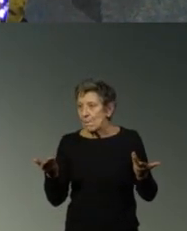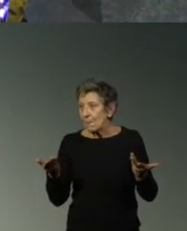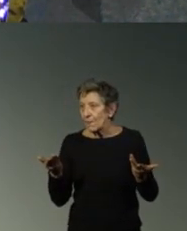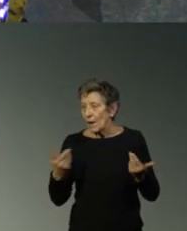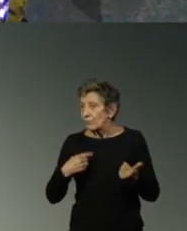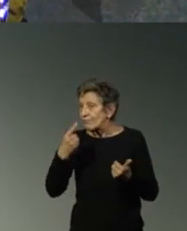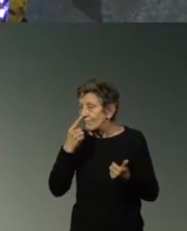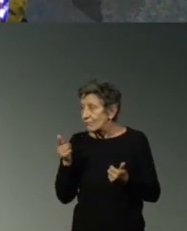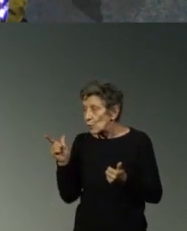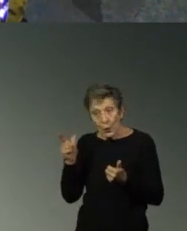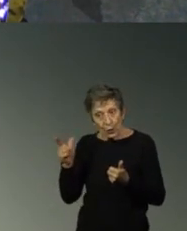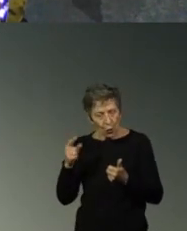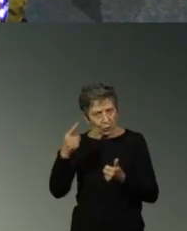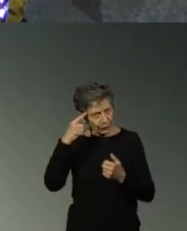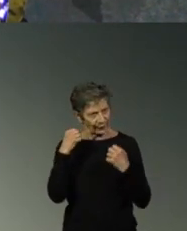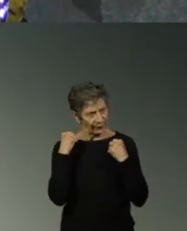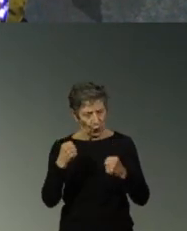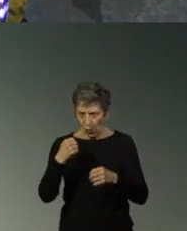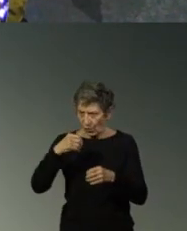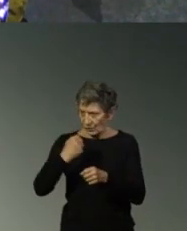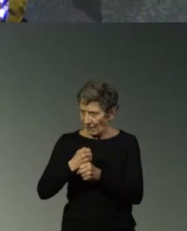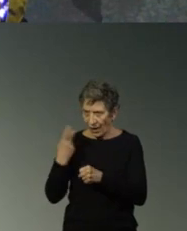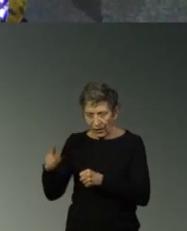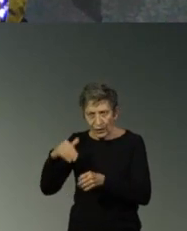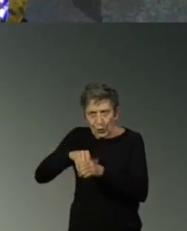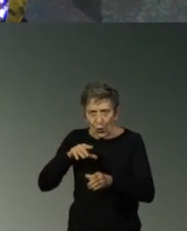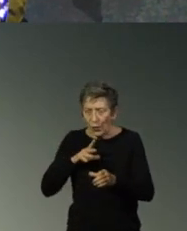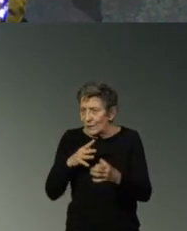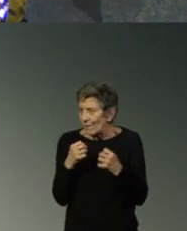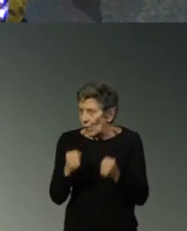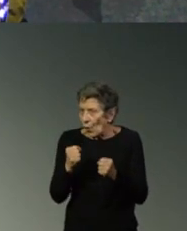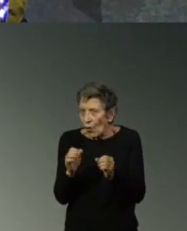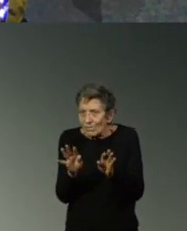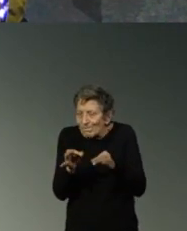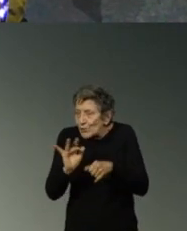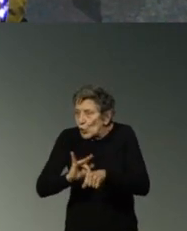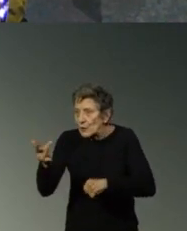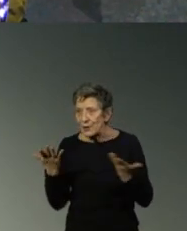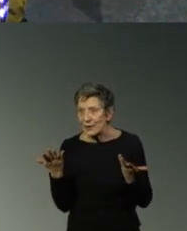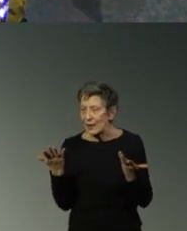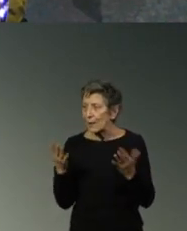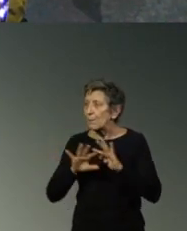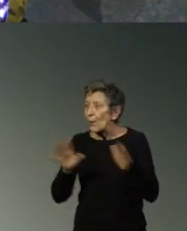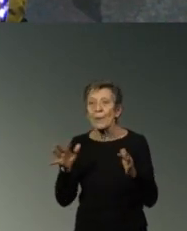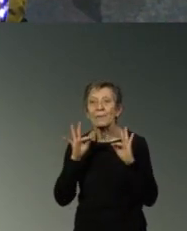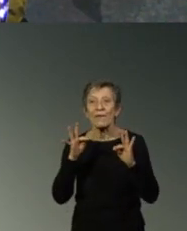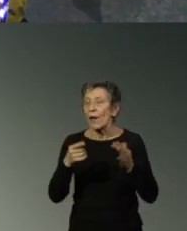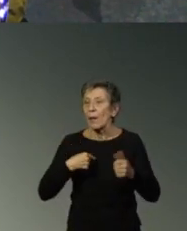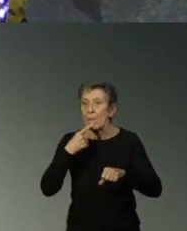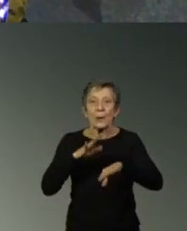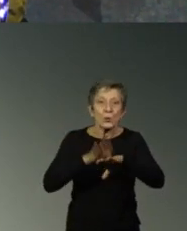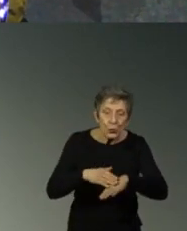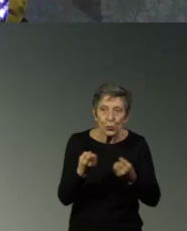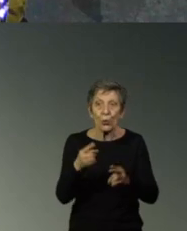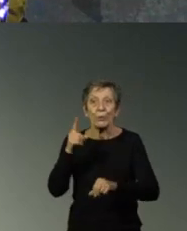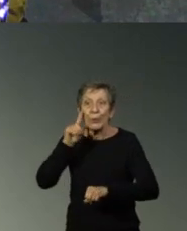de votre travail tous les deux. Je voudrais rebondir sur cette question de parler pour avec votre travail, Pierre, parce que votre travail, qui est un